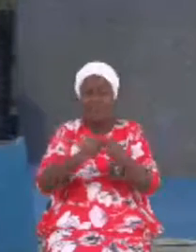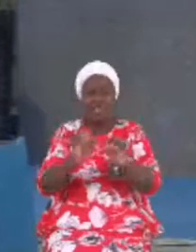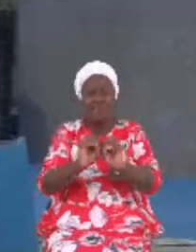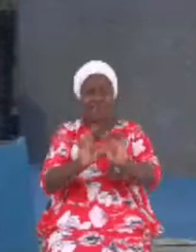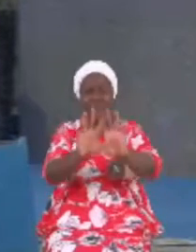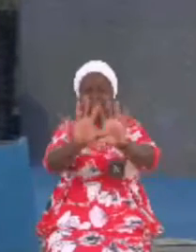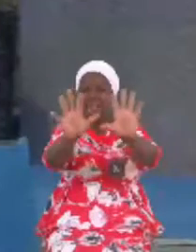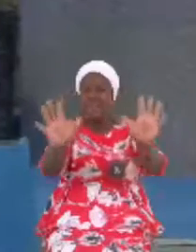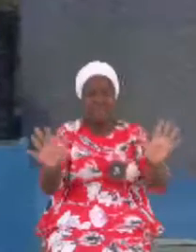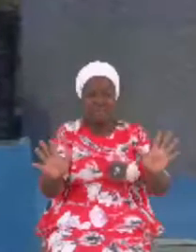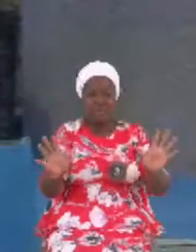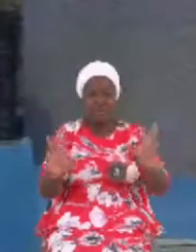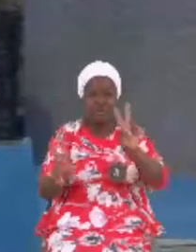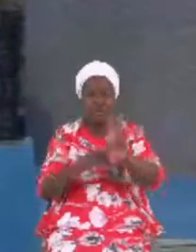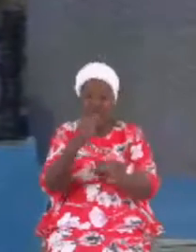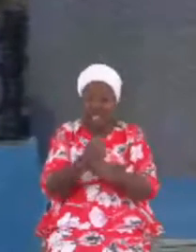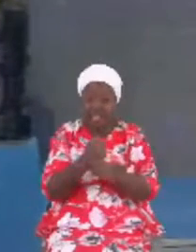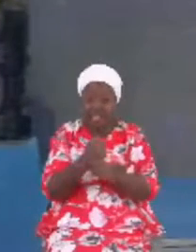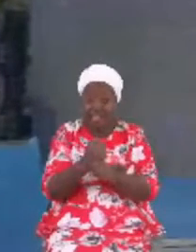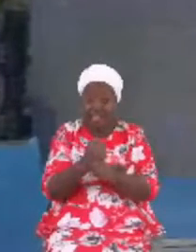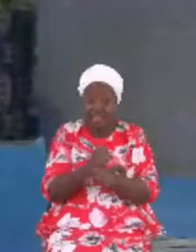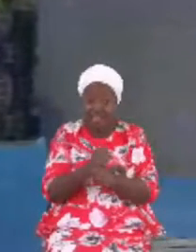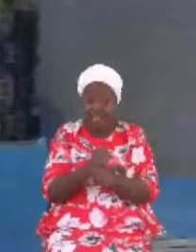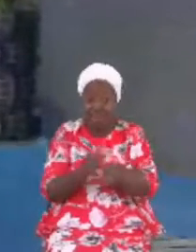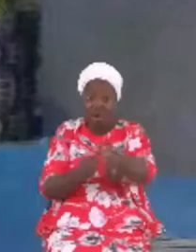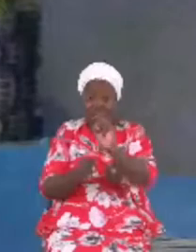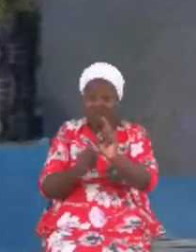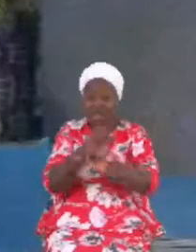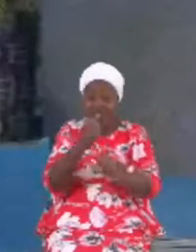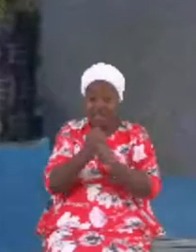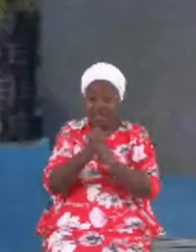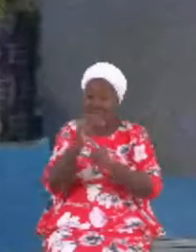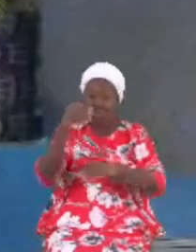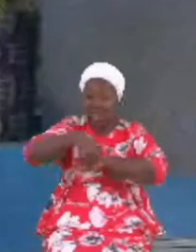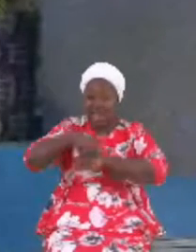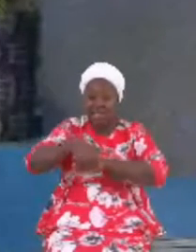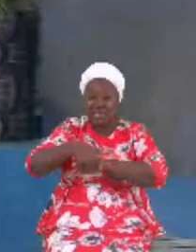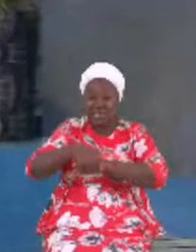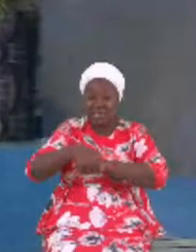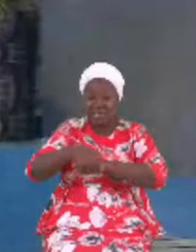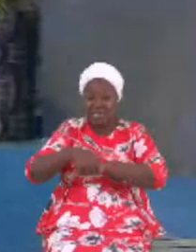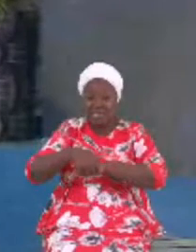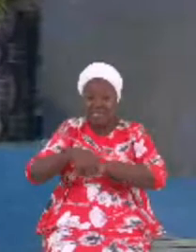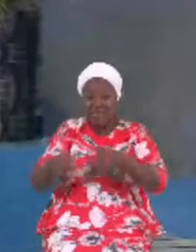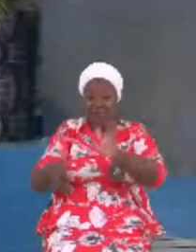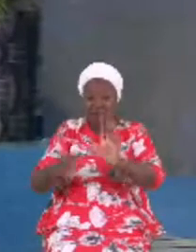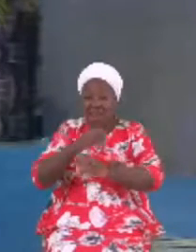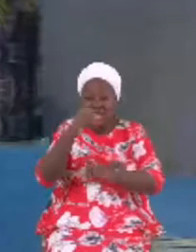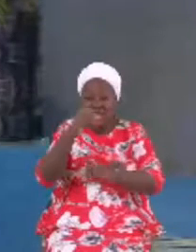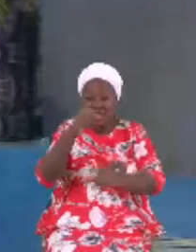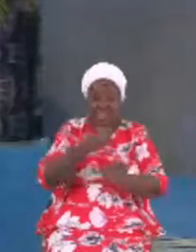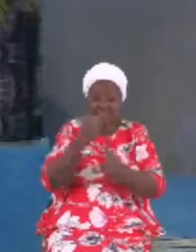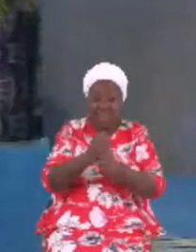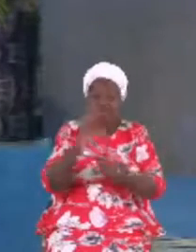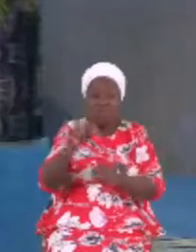brille, 2 ans, 100 ans, pas de nuit, 1000 ans, pas de